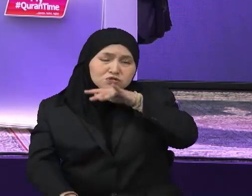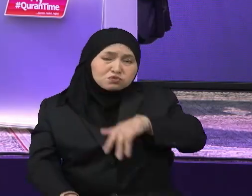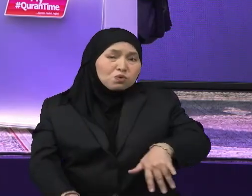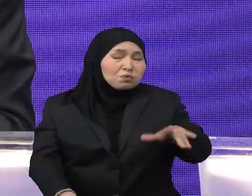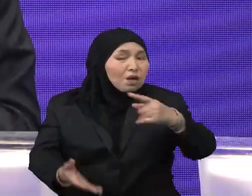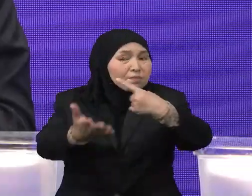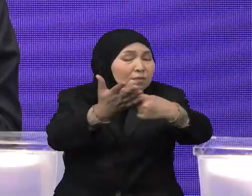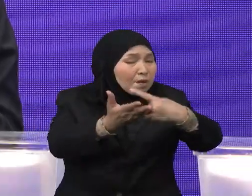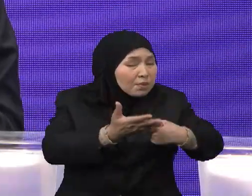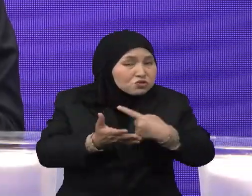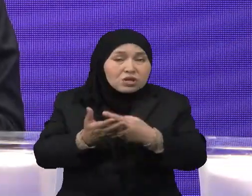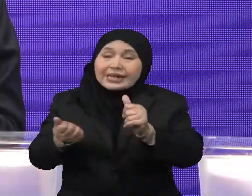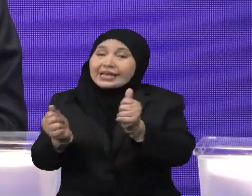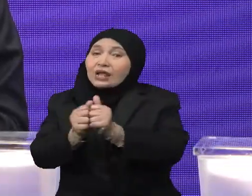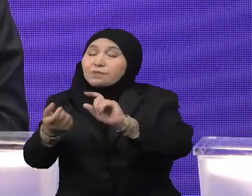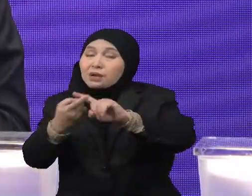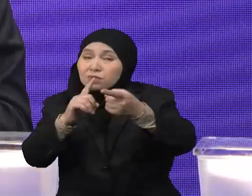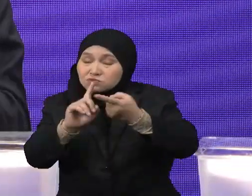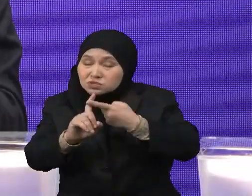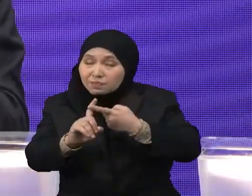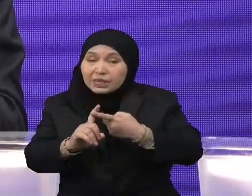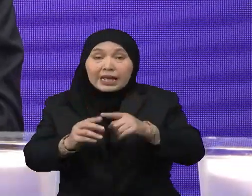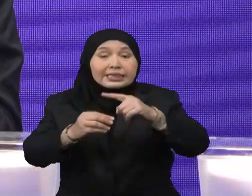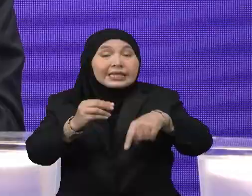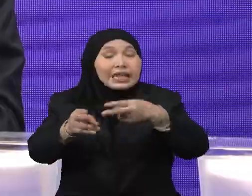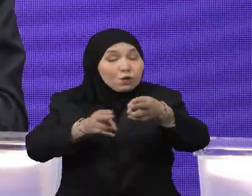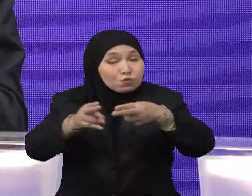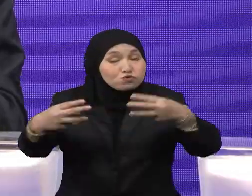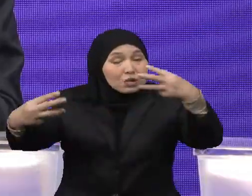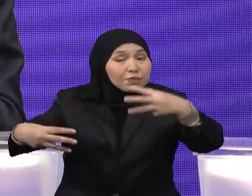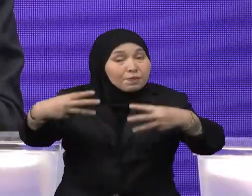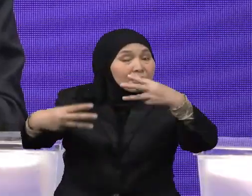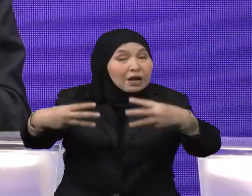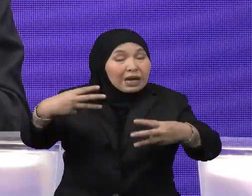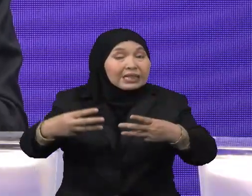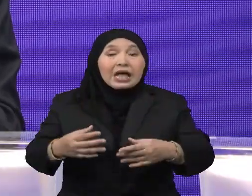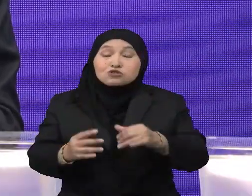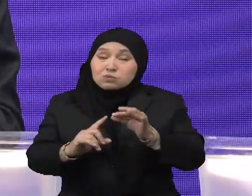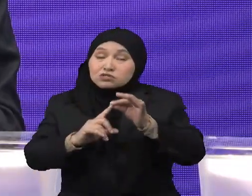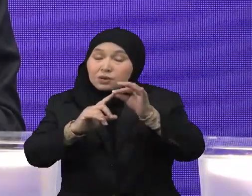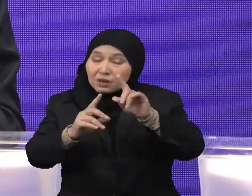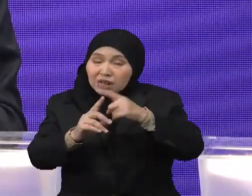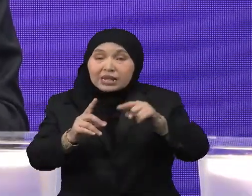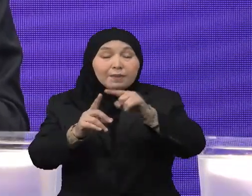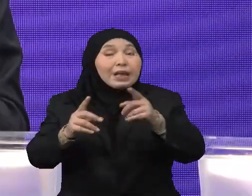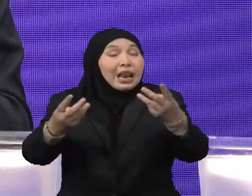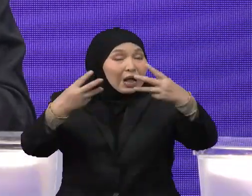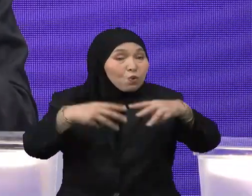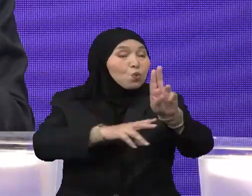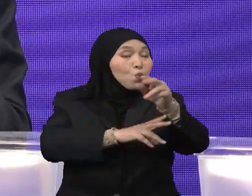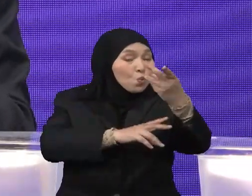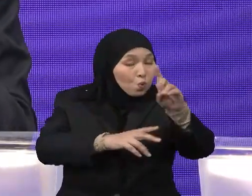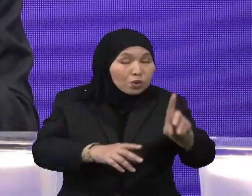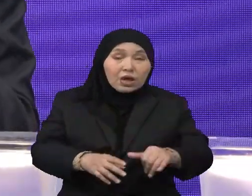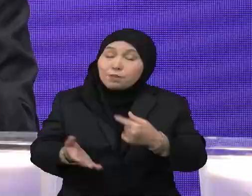berbincang dengan para sahabat nabi Shallallahu Alaihi Wasallam tentang urusan peperangan terutama sekali Ketika anda tidak berlakunya peperangan uhud maka Nabi